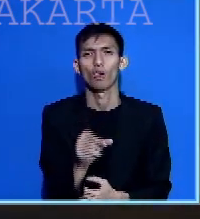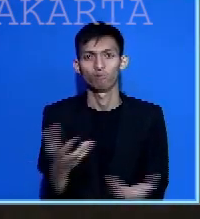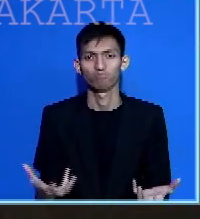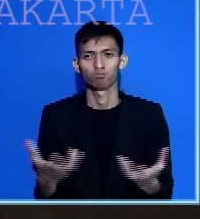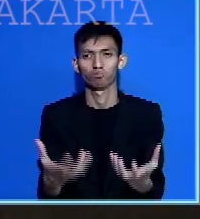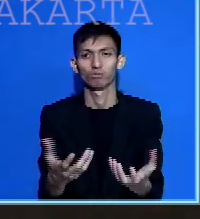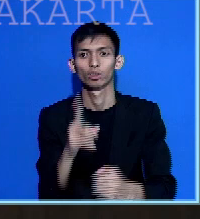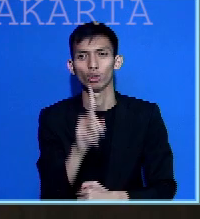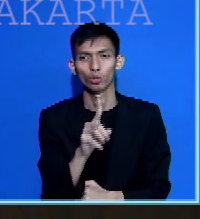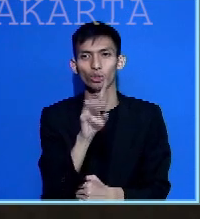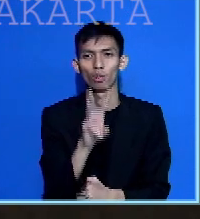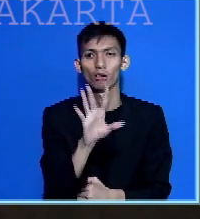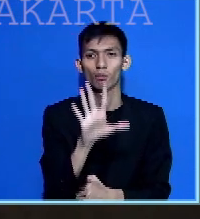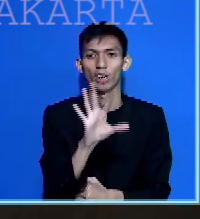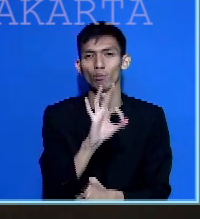Rp135.000 saja.